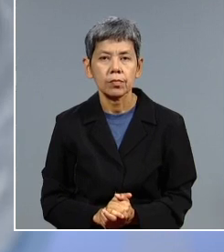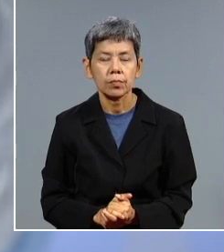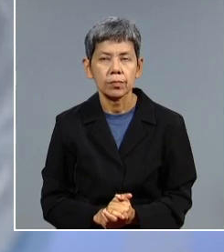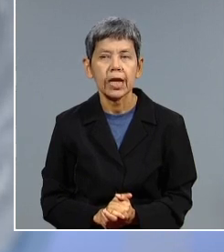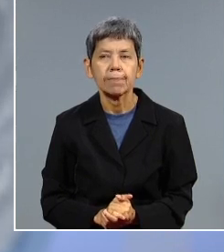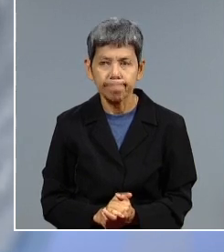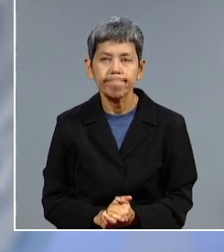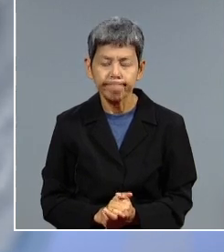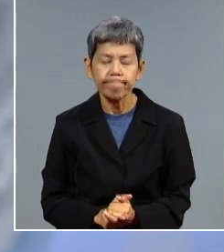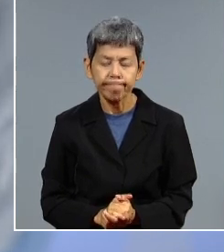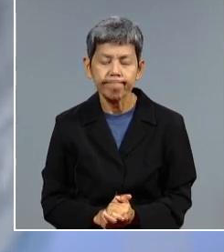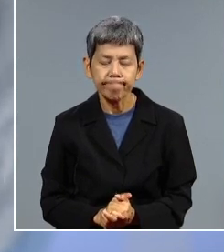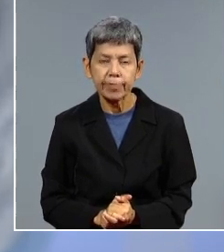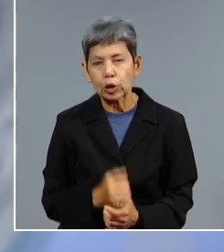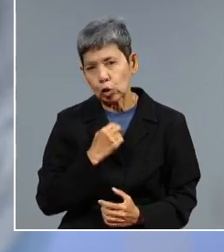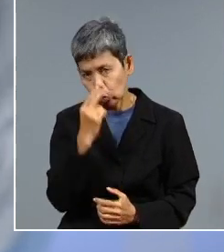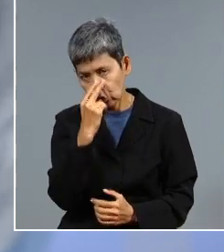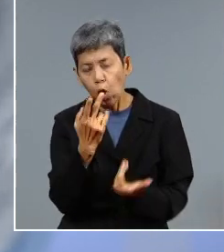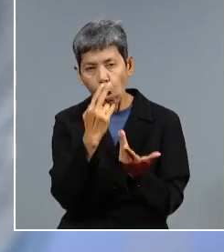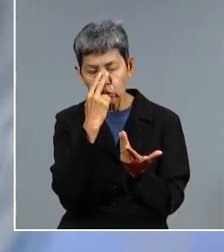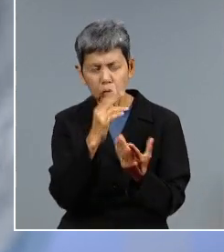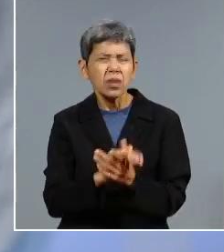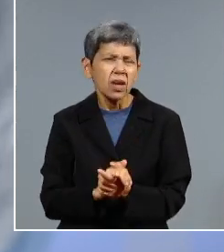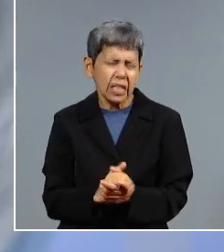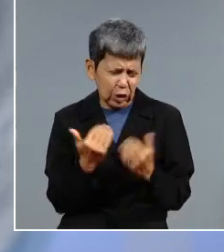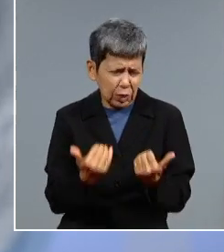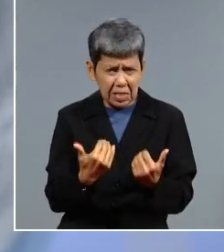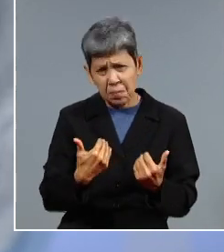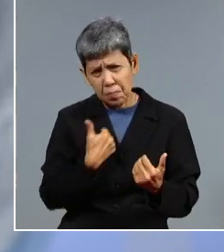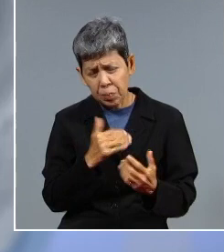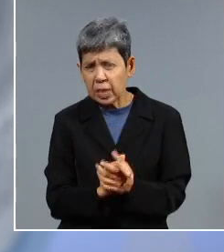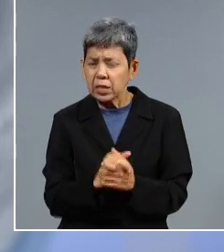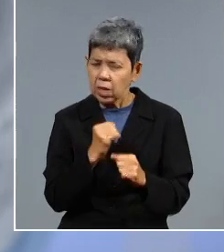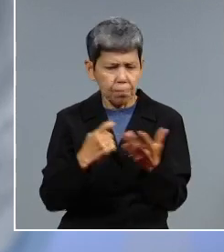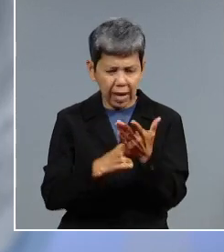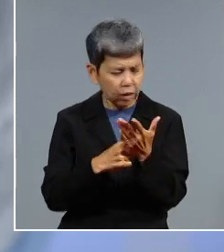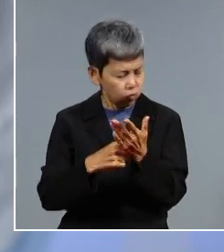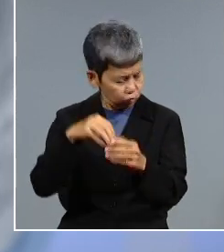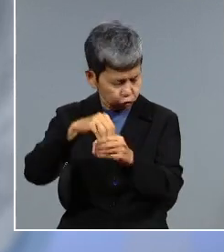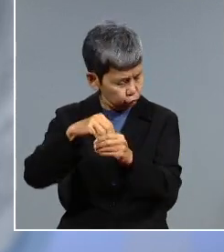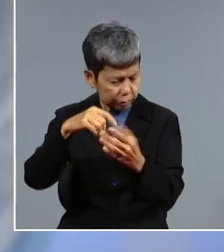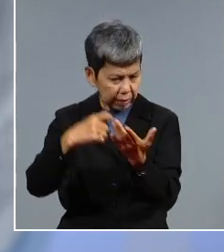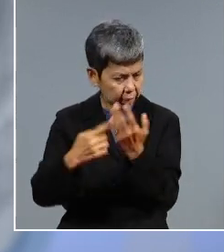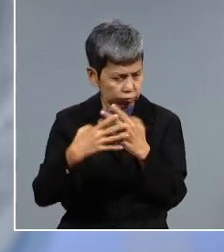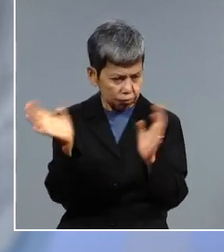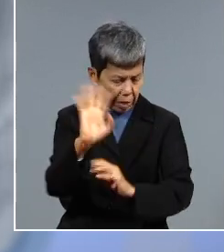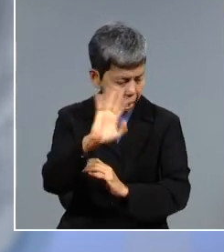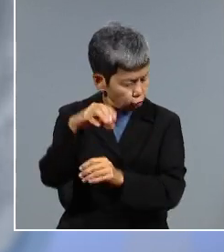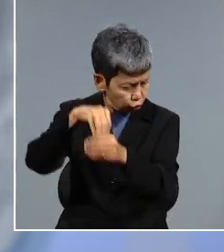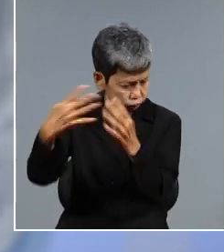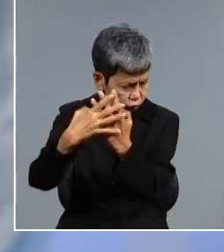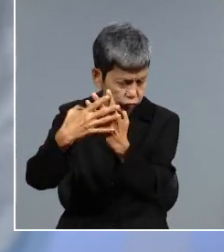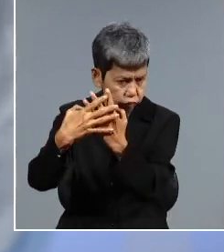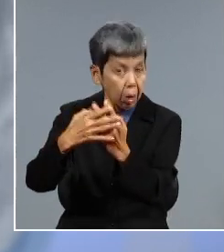อ้าปากก็เป็นประเด็นนะครับเรื่องนี้เดี๋ยวต้องไปตามดูดีๆนะว่าตอนนี้มีการคัดค้านการประกันตัวอยู่นะครับเพราะกูว่าทางจอถ้าเกิดว่า